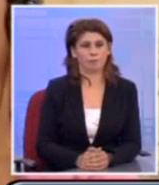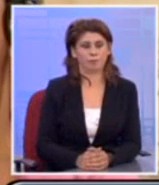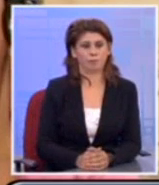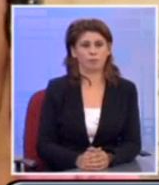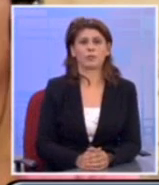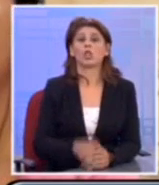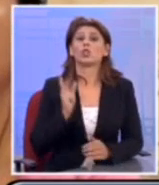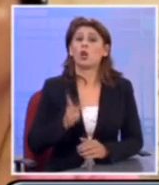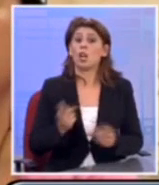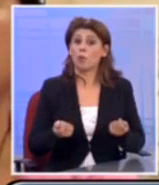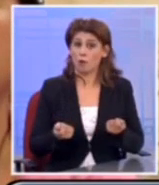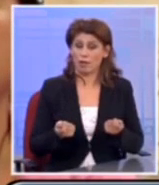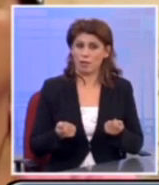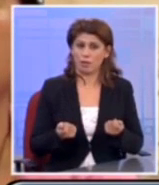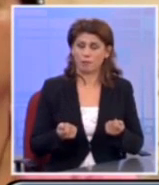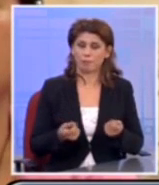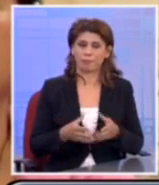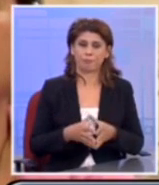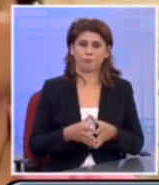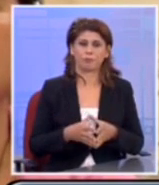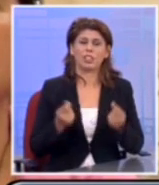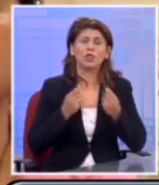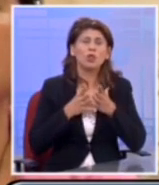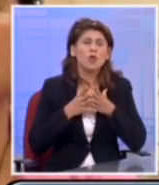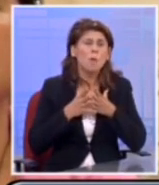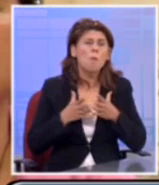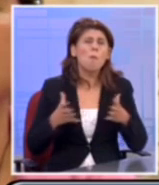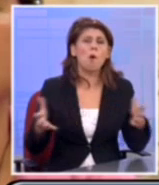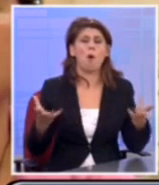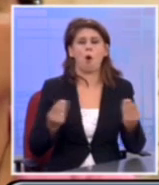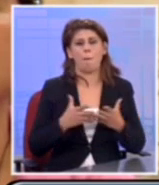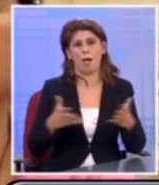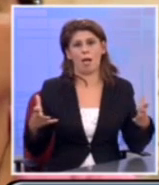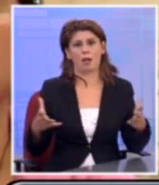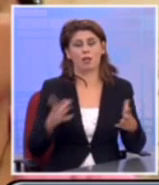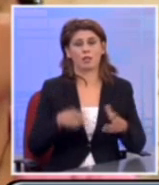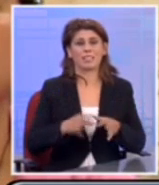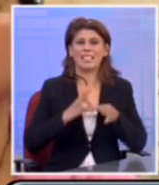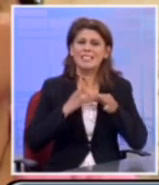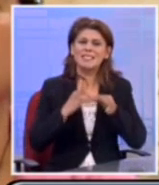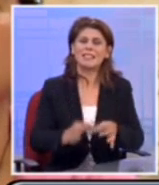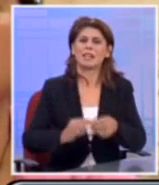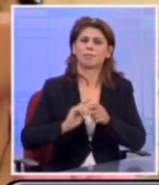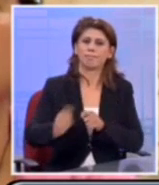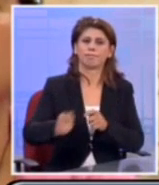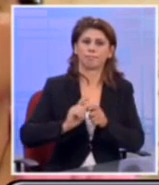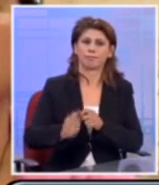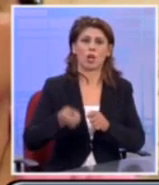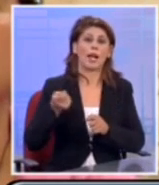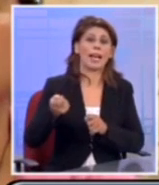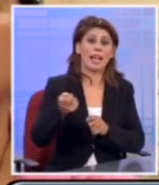Το κακό που έγινε είναι τόσο μεγάλο και η συνέχιση της αποπληρωμής του